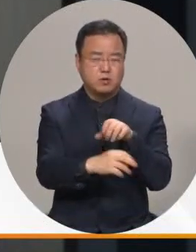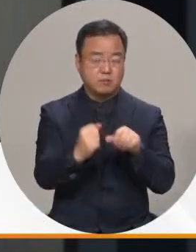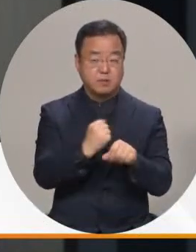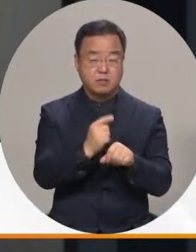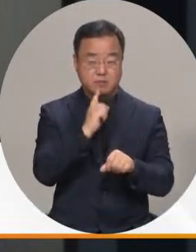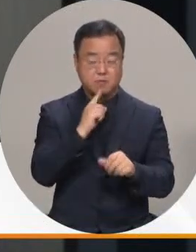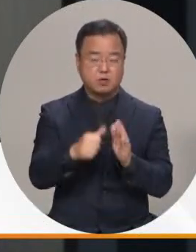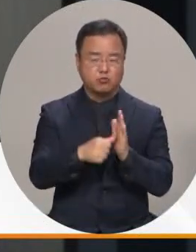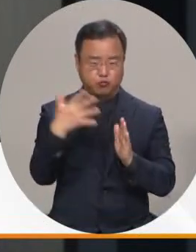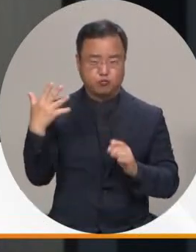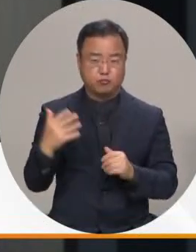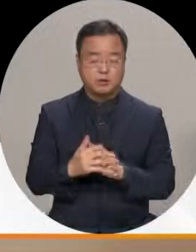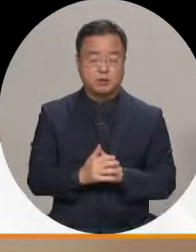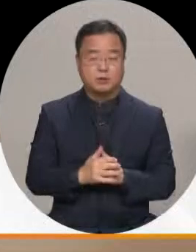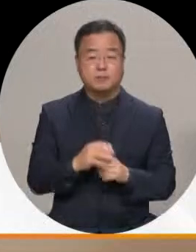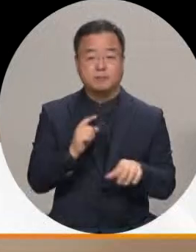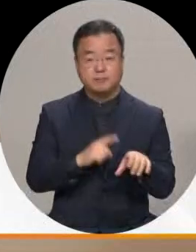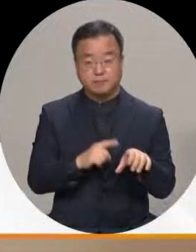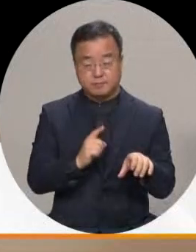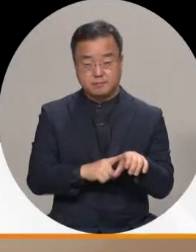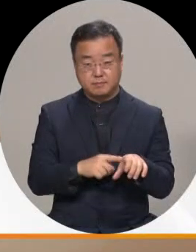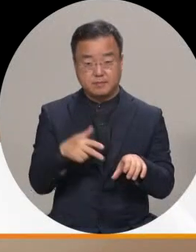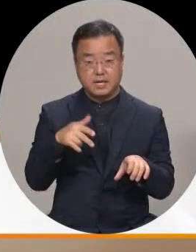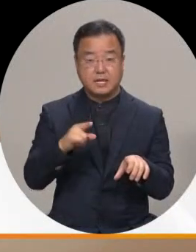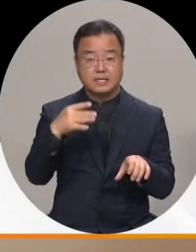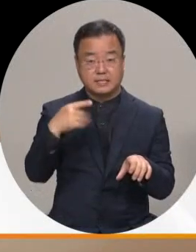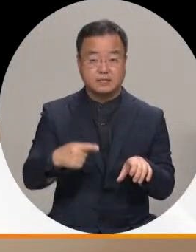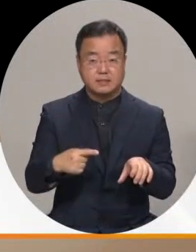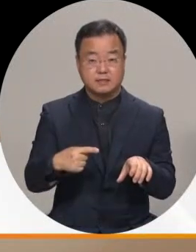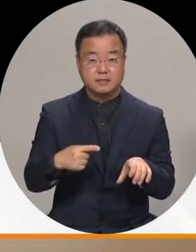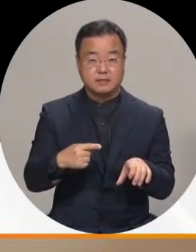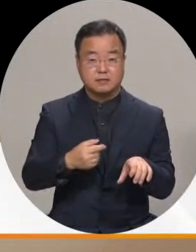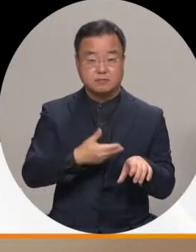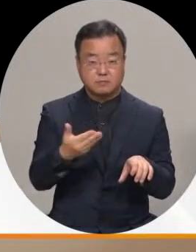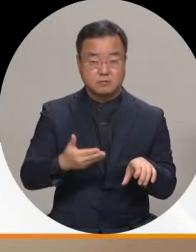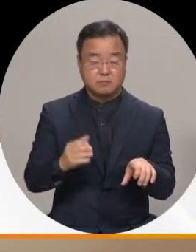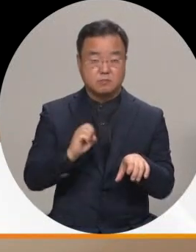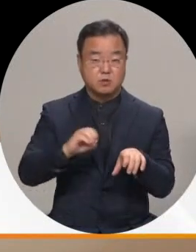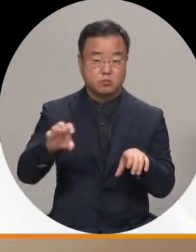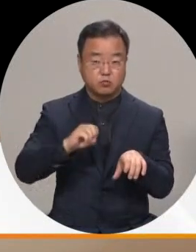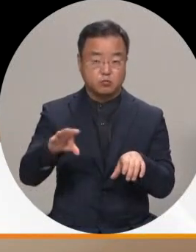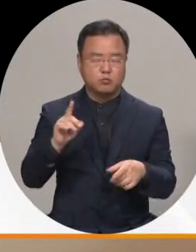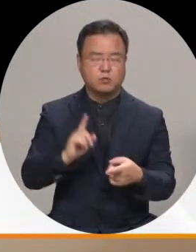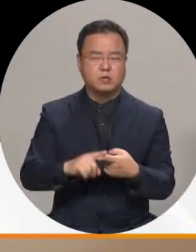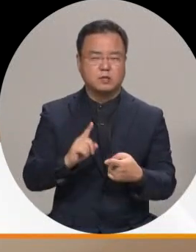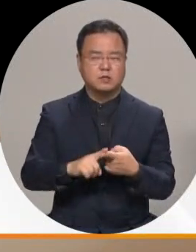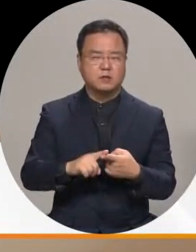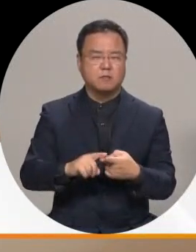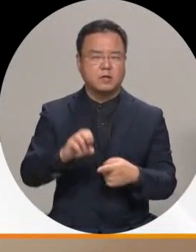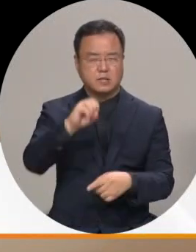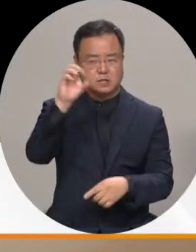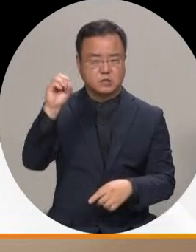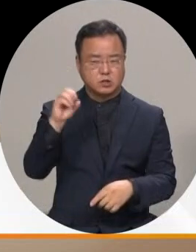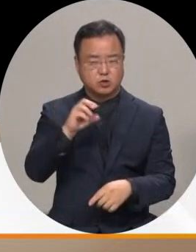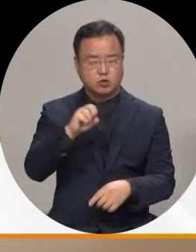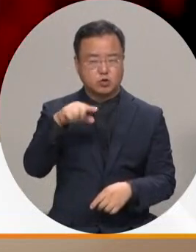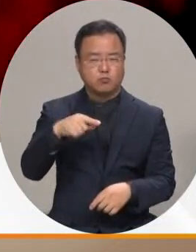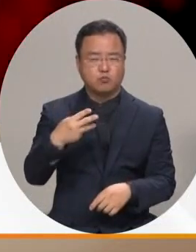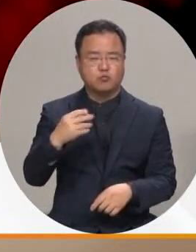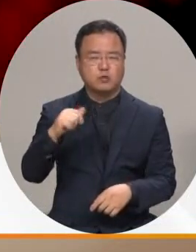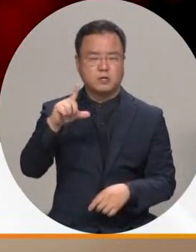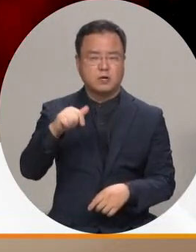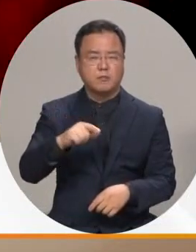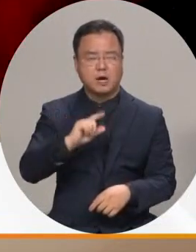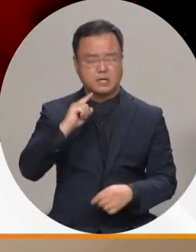그래서이 초대 질량 블랙홀의 Z 방출의 어떤 그 역학적 과정은 현대 천체물리학의 주요 난제들 중 하나로